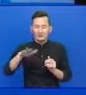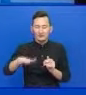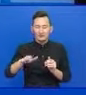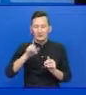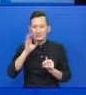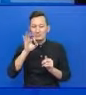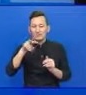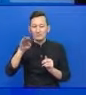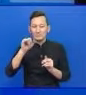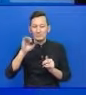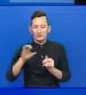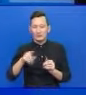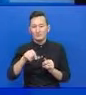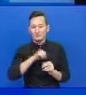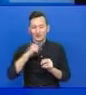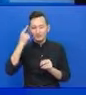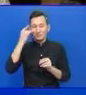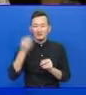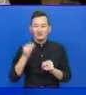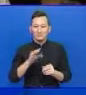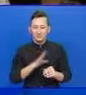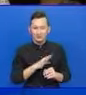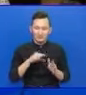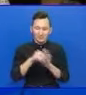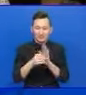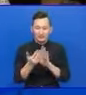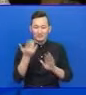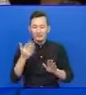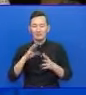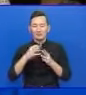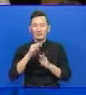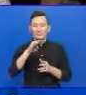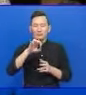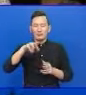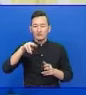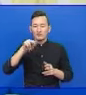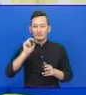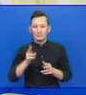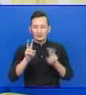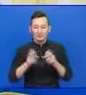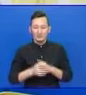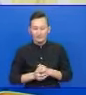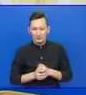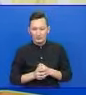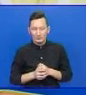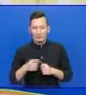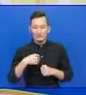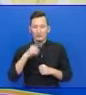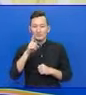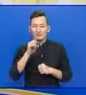Олжас Омаровқа айрықша әсер етті. Ол бұған дейін ел есінде томпақ деген атпен қалған. Бұл «Hello, ауылда» ойнаған